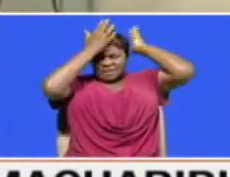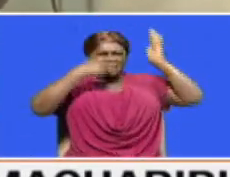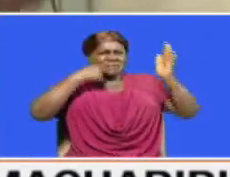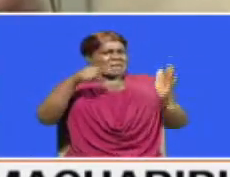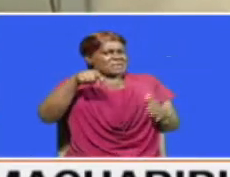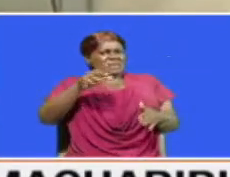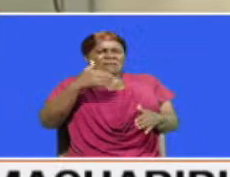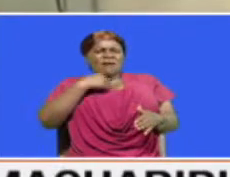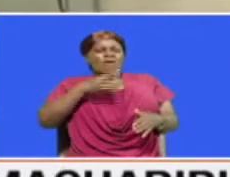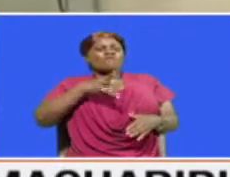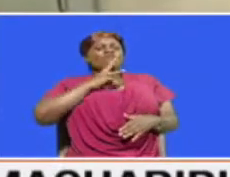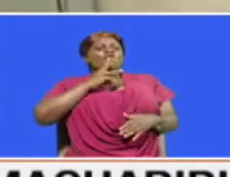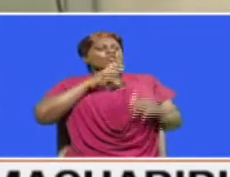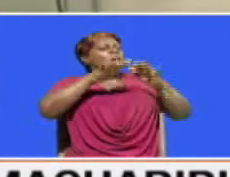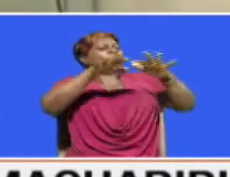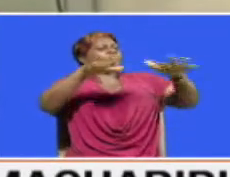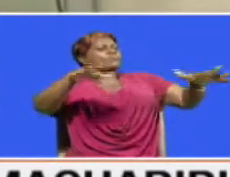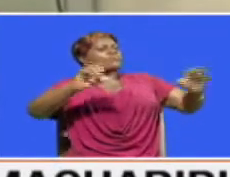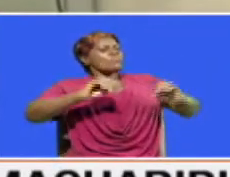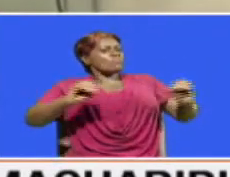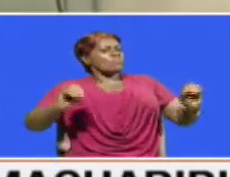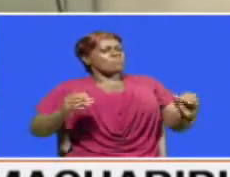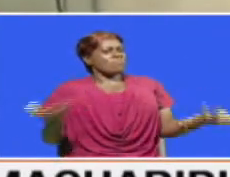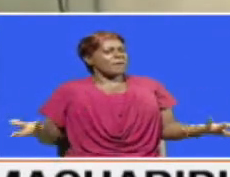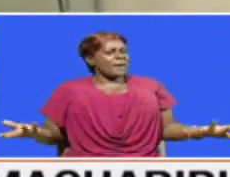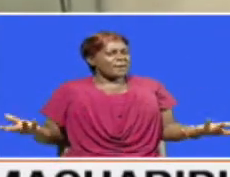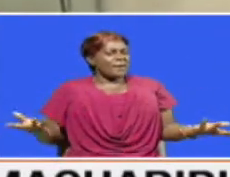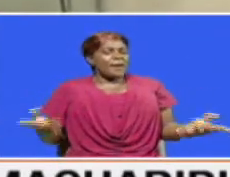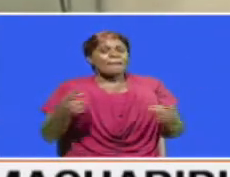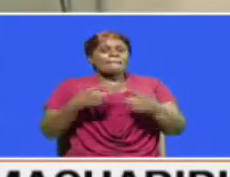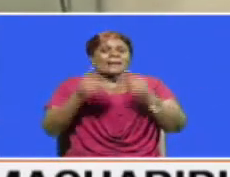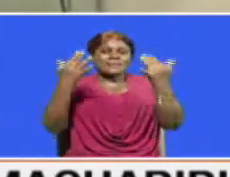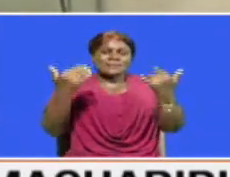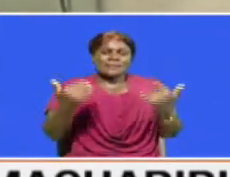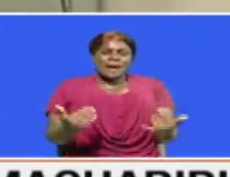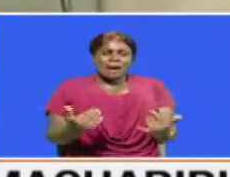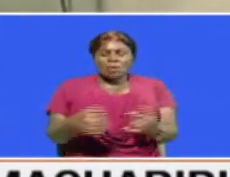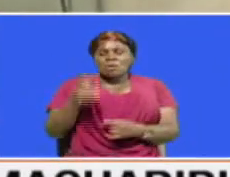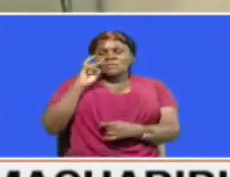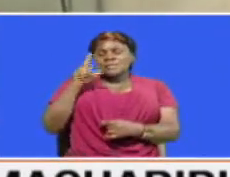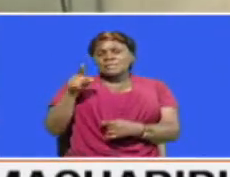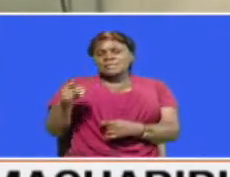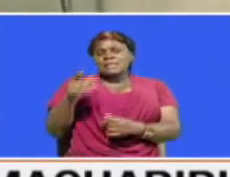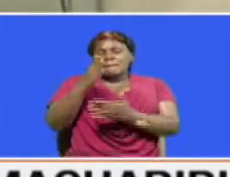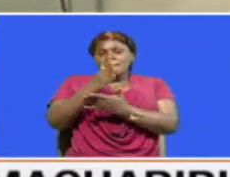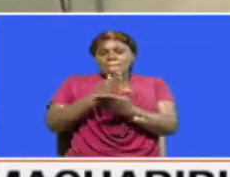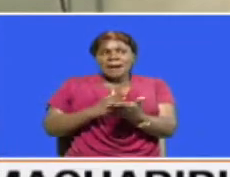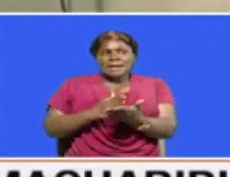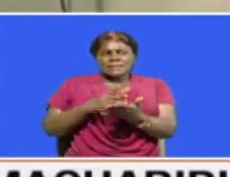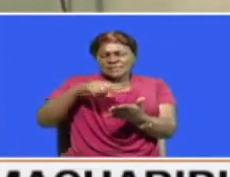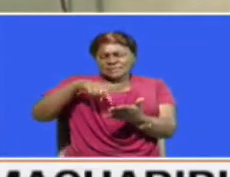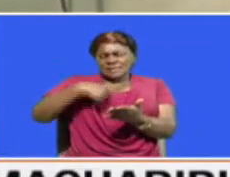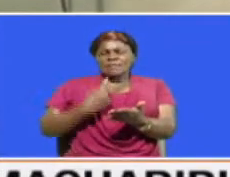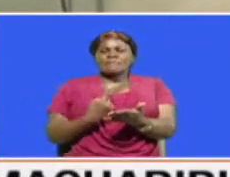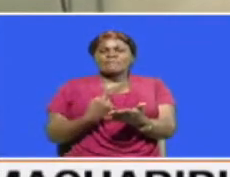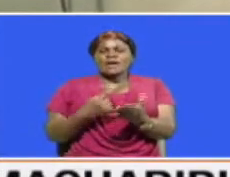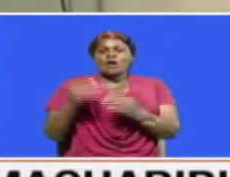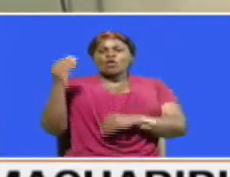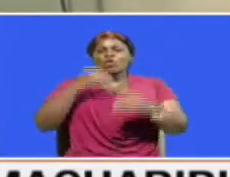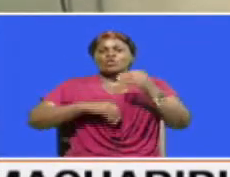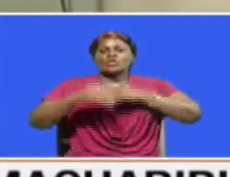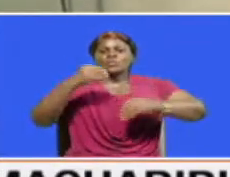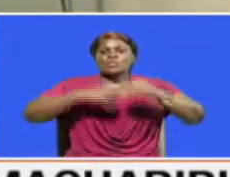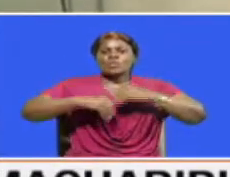wanasema sisi Kakamega County hatuko katika massive water. Lakini sasa tunaona ile sehemu ambayo